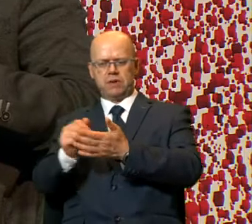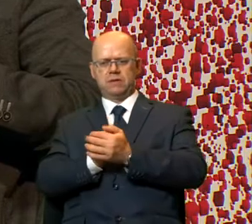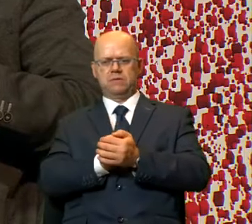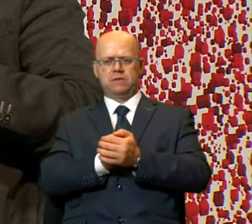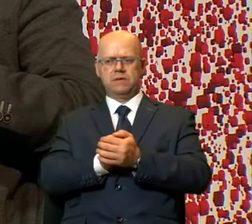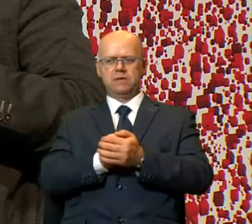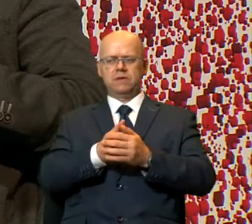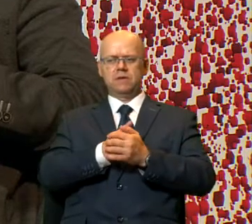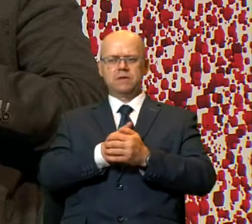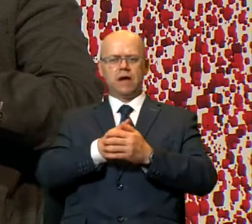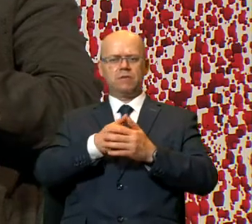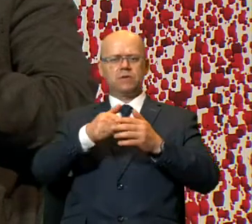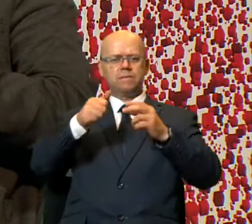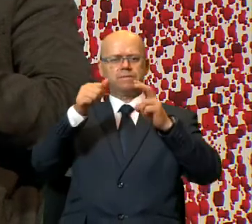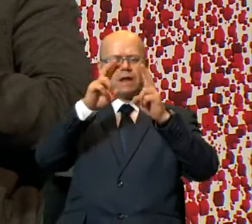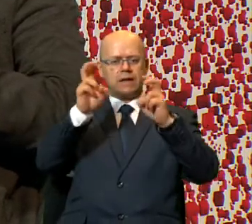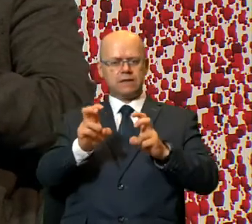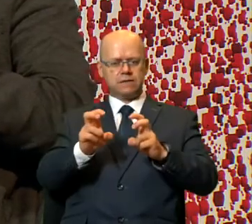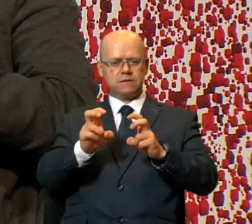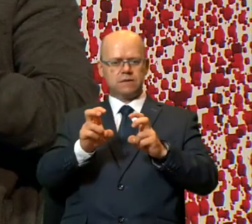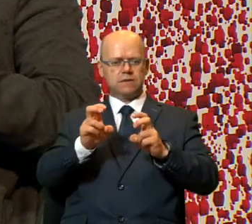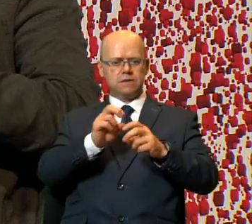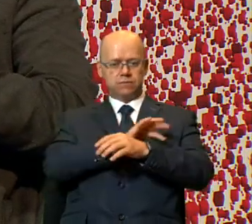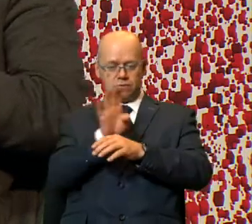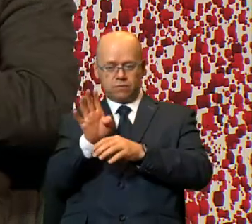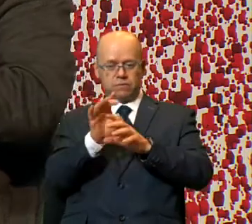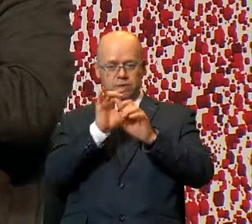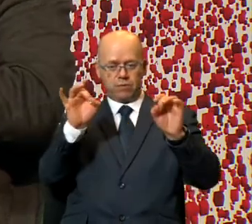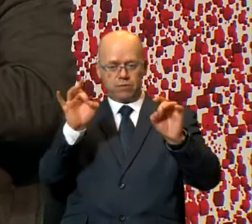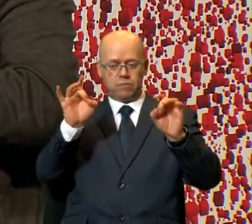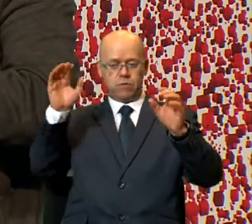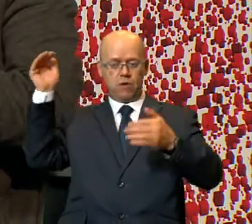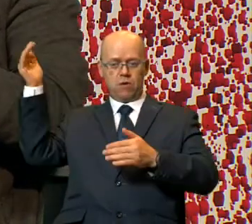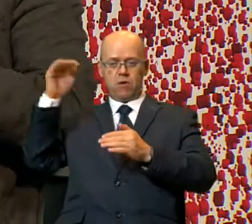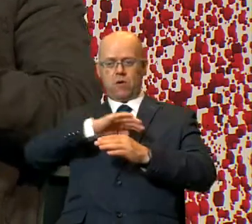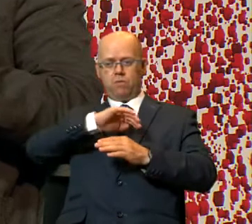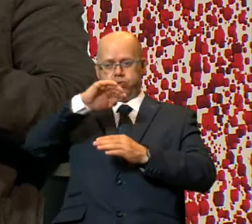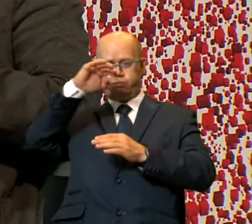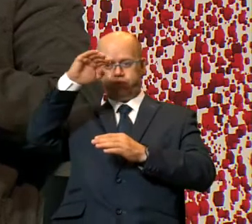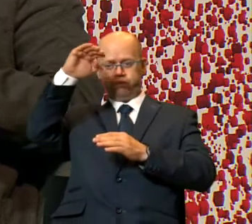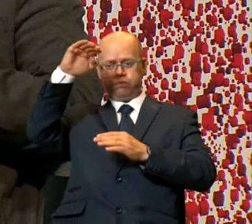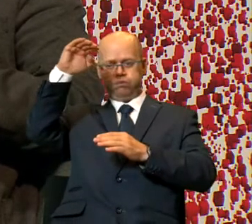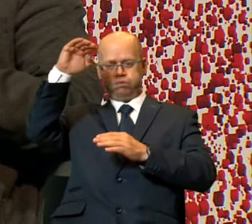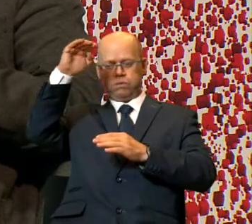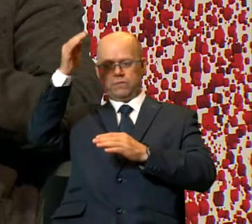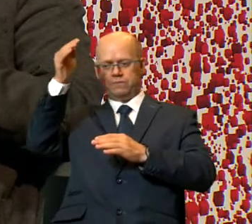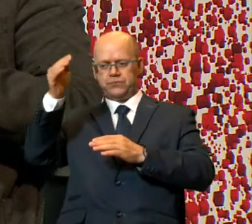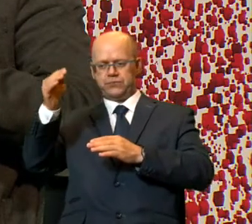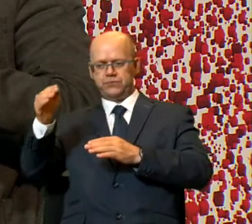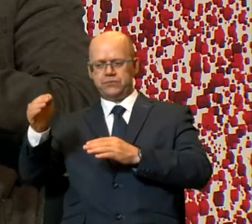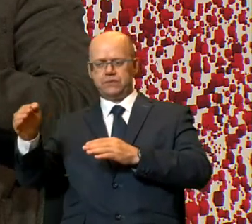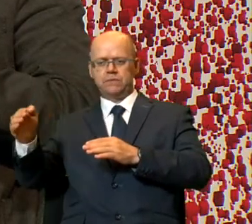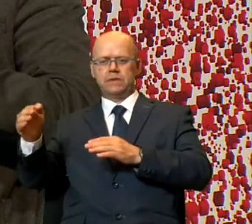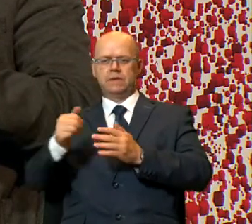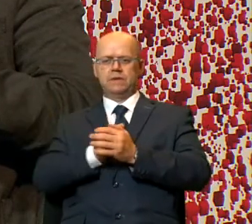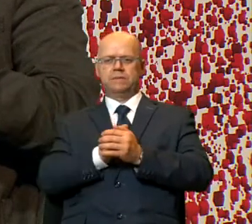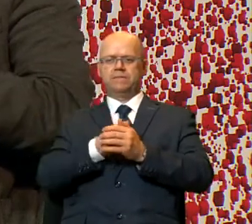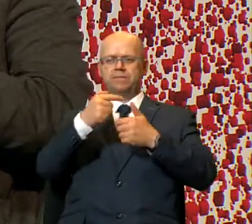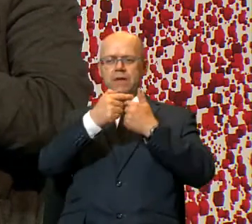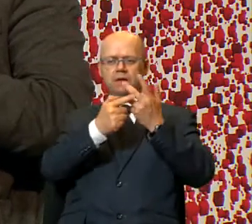i dzięki kryzysowi koronawirusa nagle mieliśmy gwałtowne obniżenie, niezupełne wstrzymanie, ale